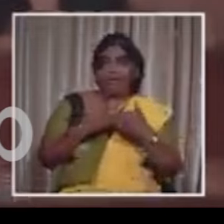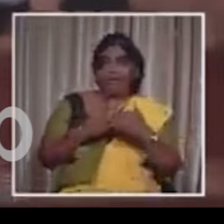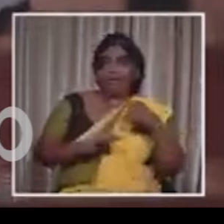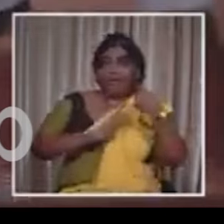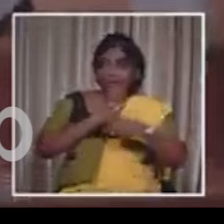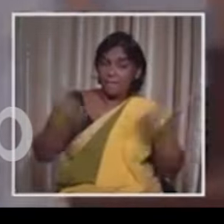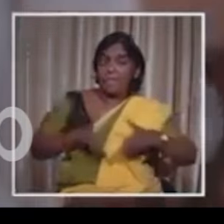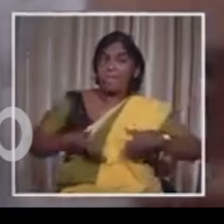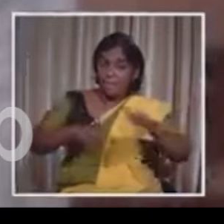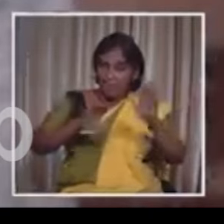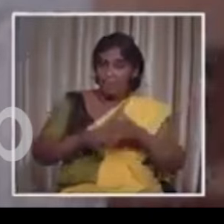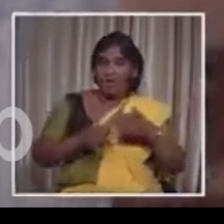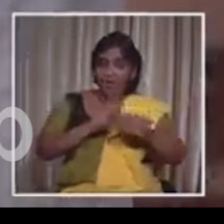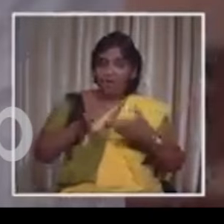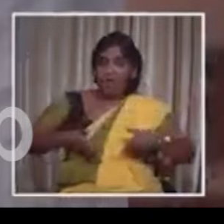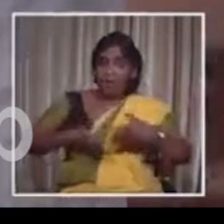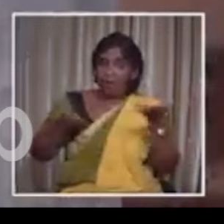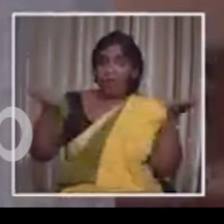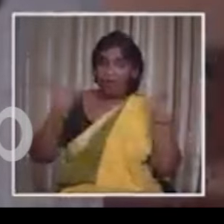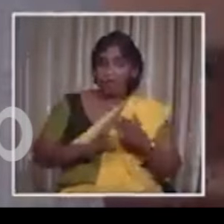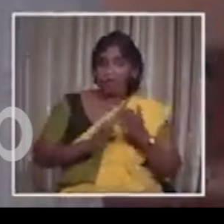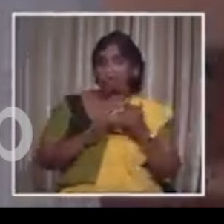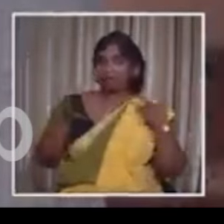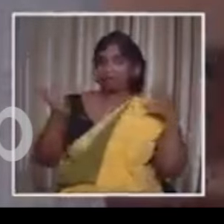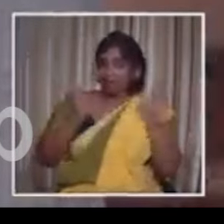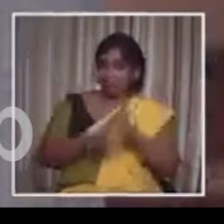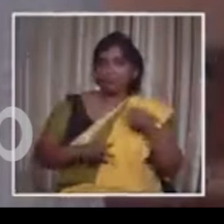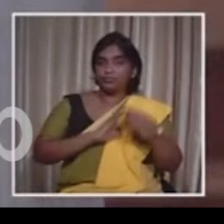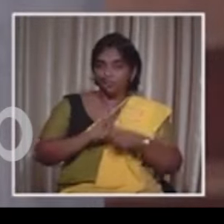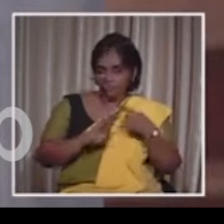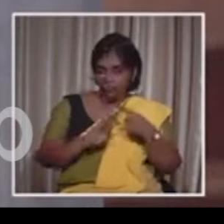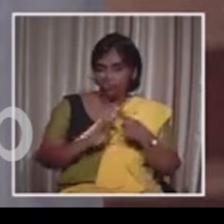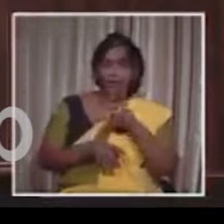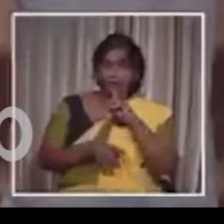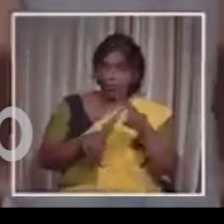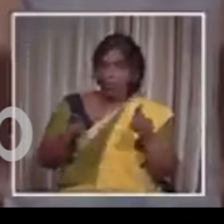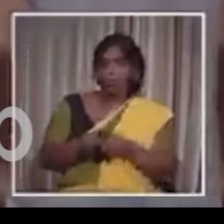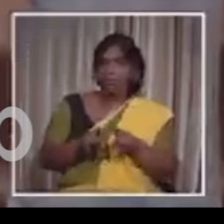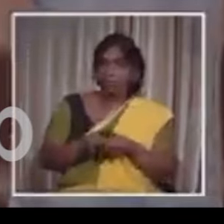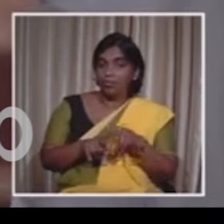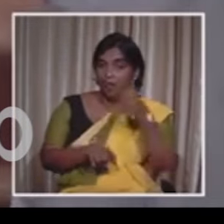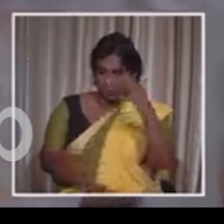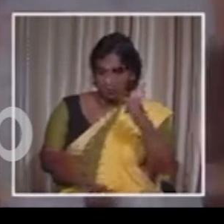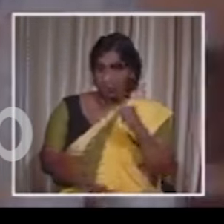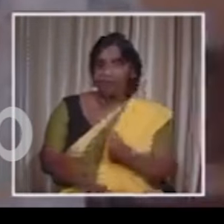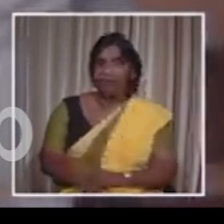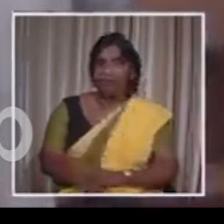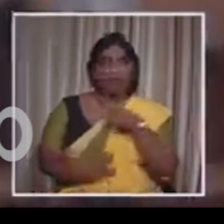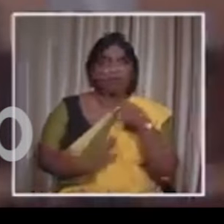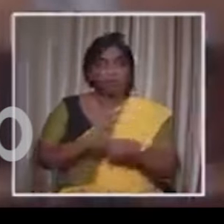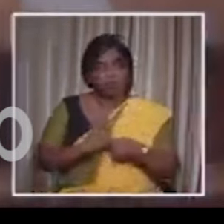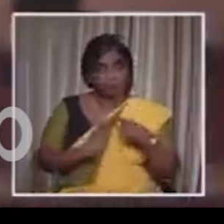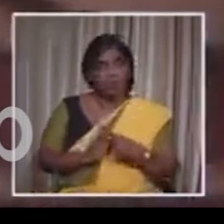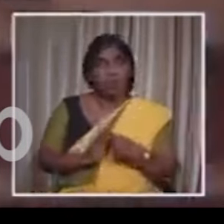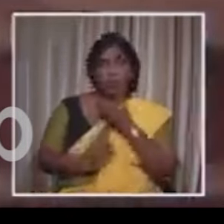ஆவித் பாரட்ட கேல் ரட்டம ஆவில பாரட்ட கரு முலசுரோ மந்திதுமேனி சா அபே ரட்டே மம கிவ்வா வகே மிக ஹொந்தின் மதக தியா கண்ண மே ரட்டே